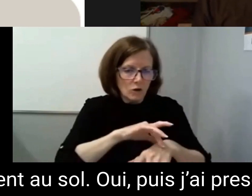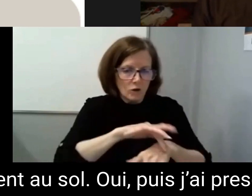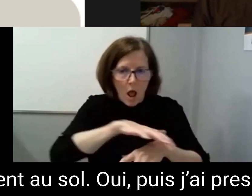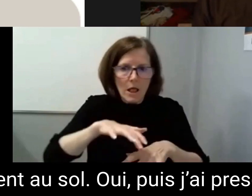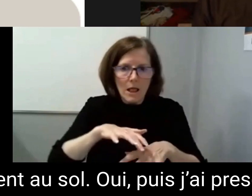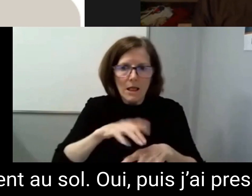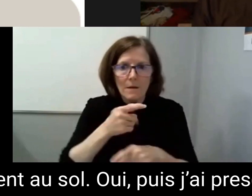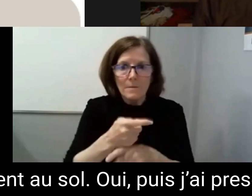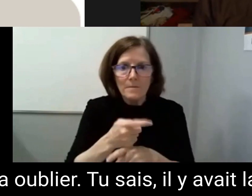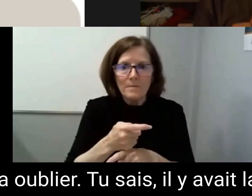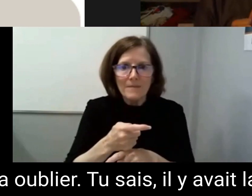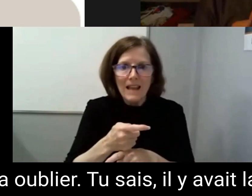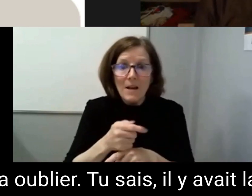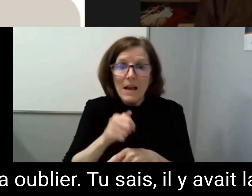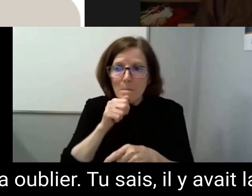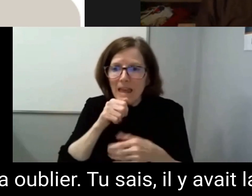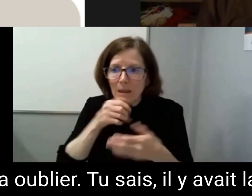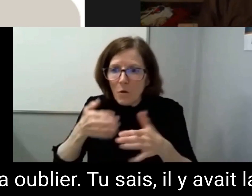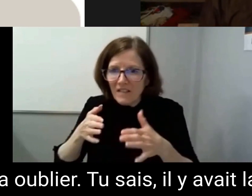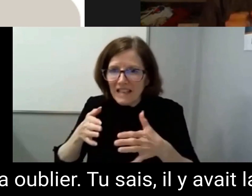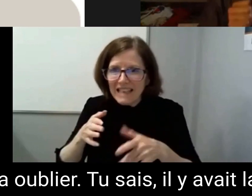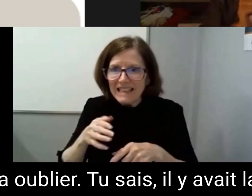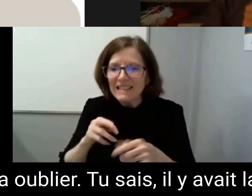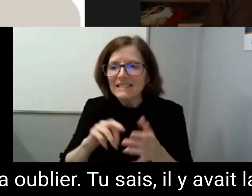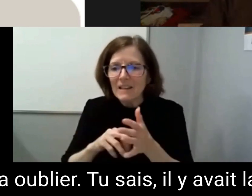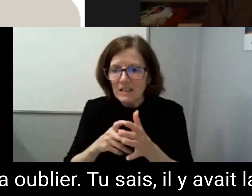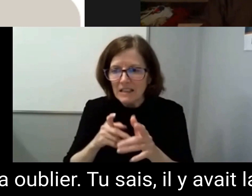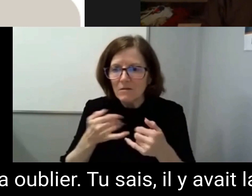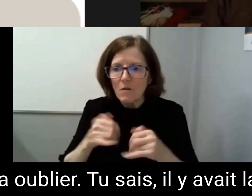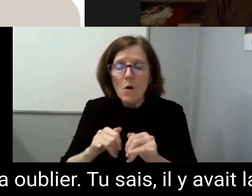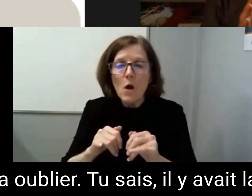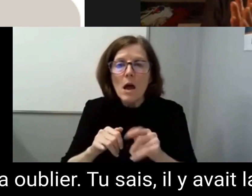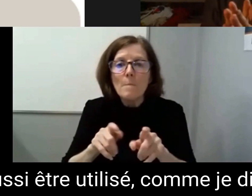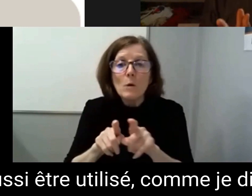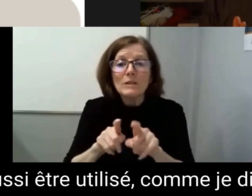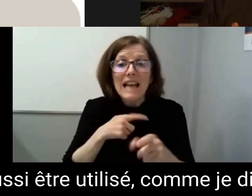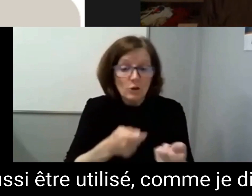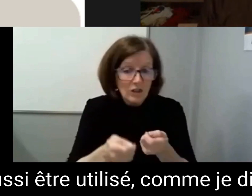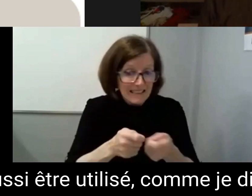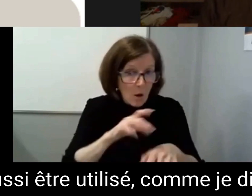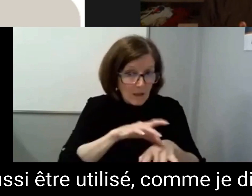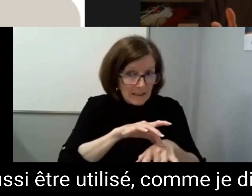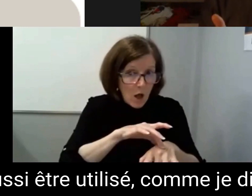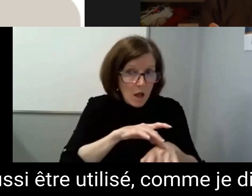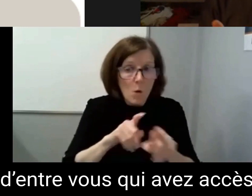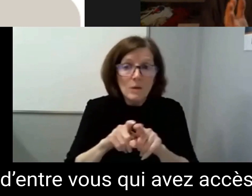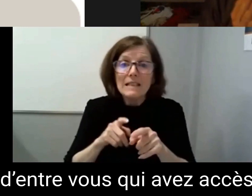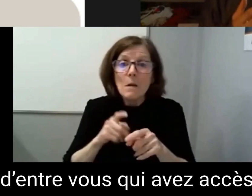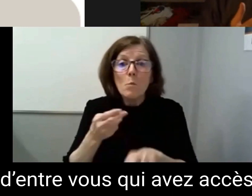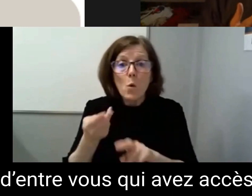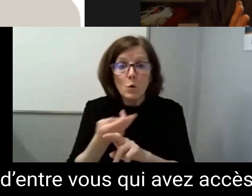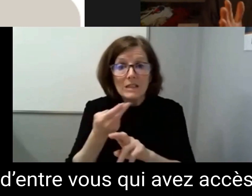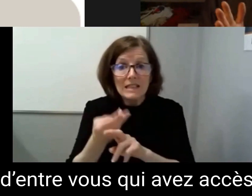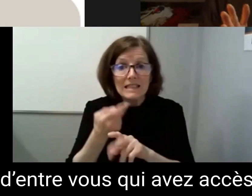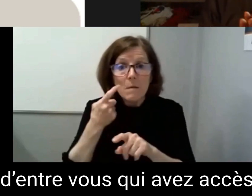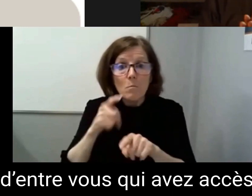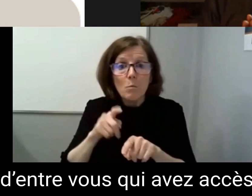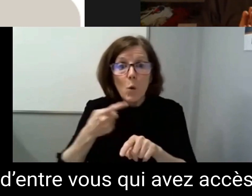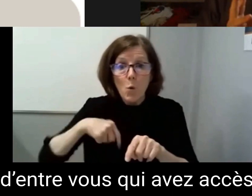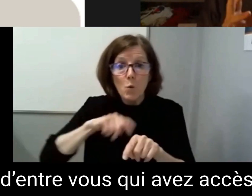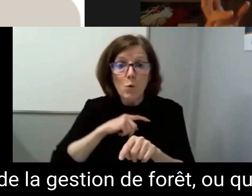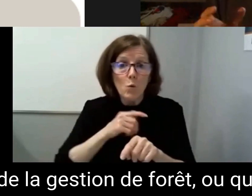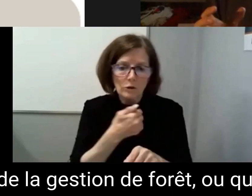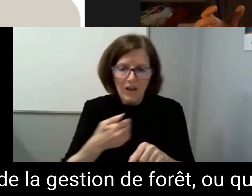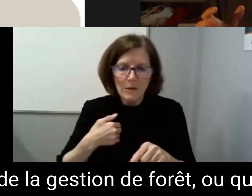Oui, puis j'ai presque terminé, hein, fait qu'on y est. Il y avait la gestion des sols, ça peut aussi être utilisé comme jet pour les chanceux d'entre vous qui ont accès à des